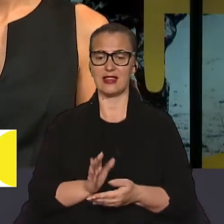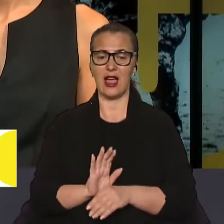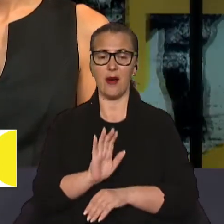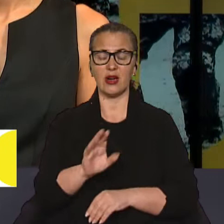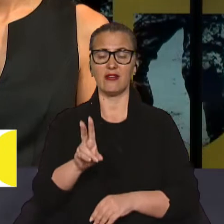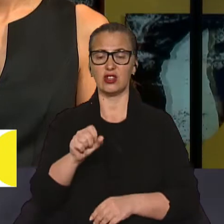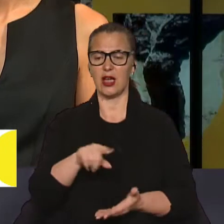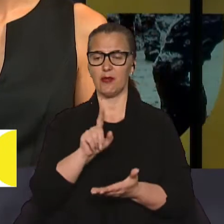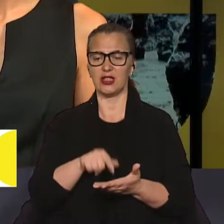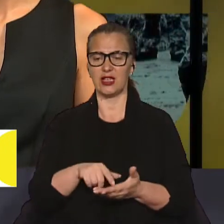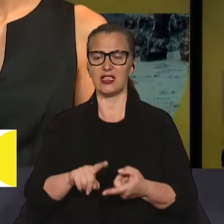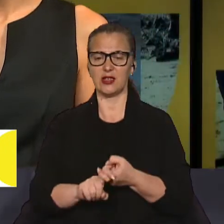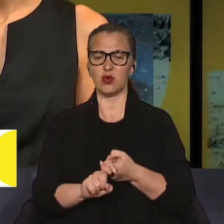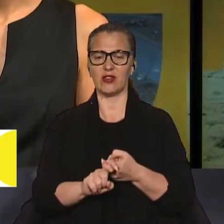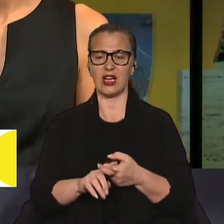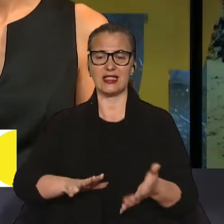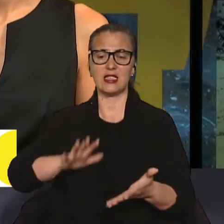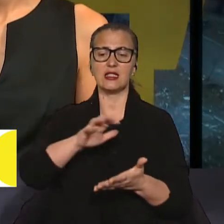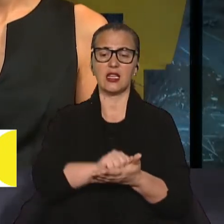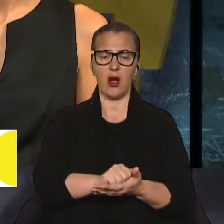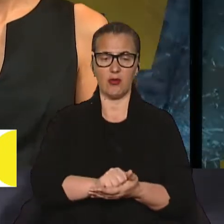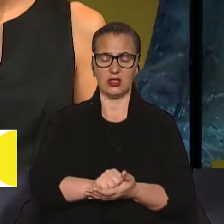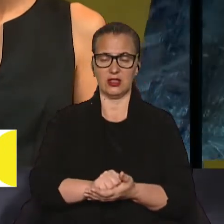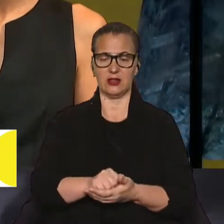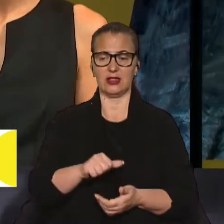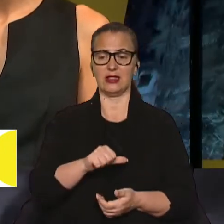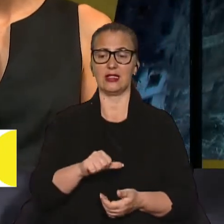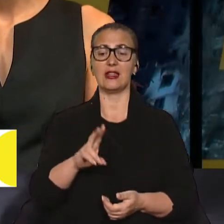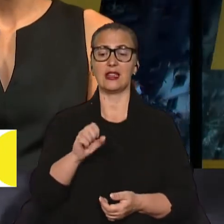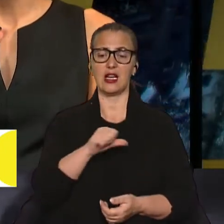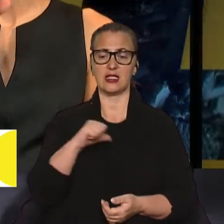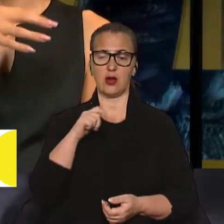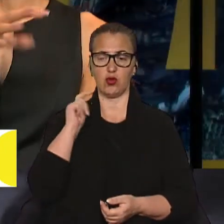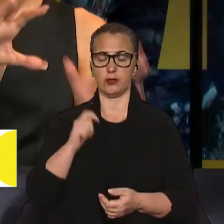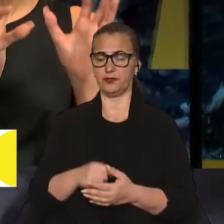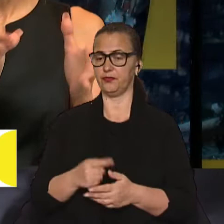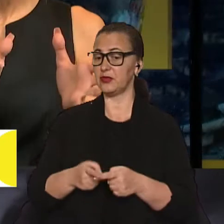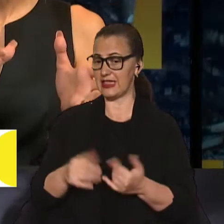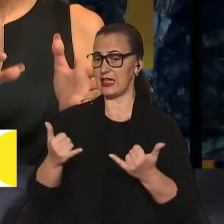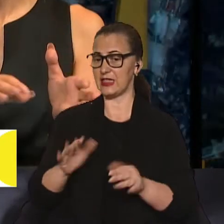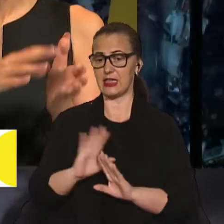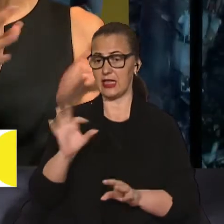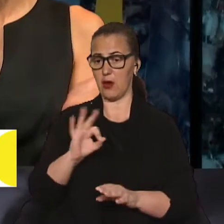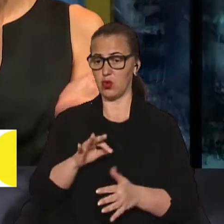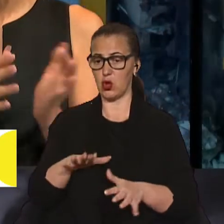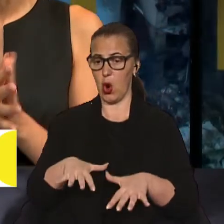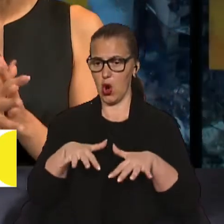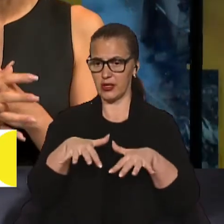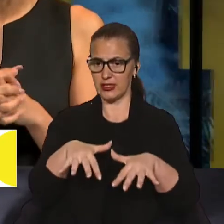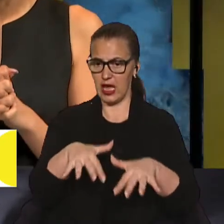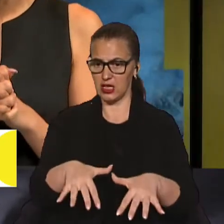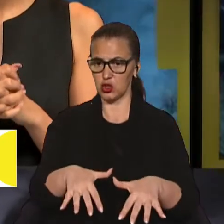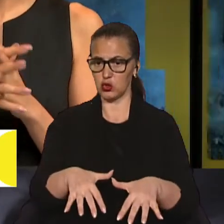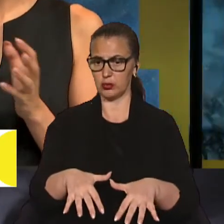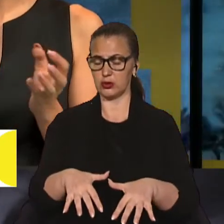вопросы, связанные с нападением на саму Украину. Тобто це йдеться зараз більше, ну, не про наступ, і про що теж